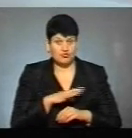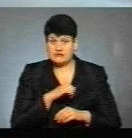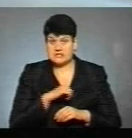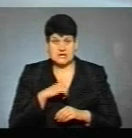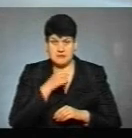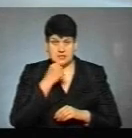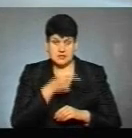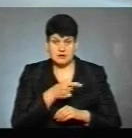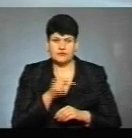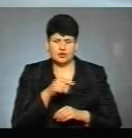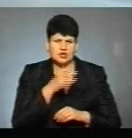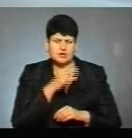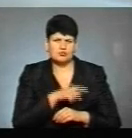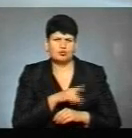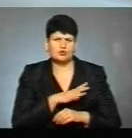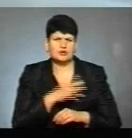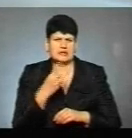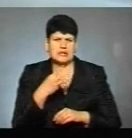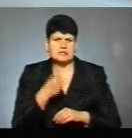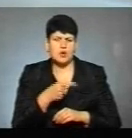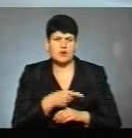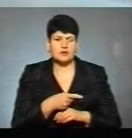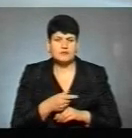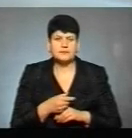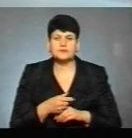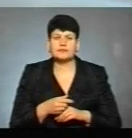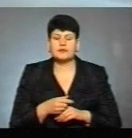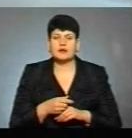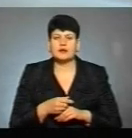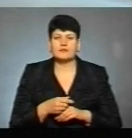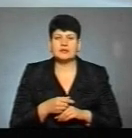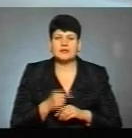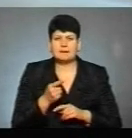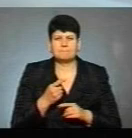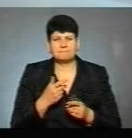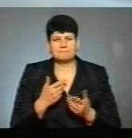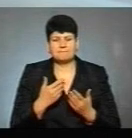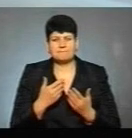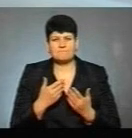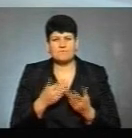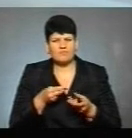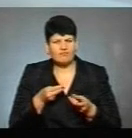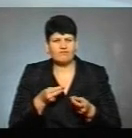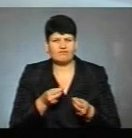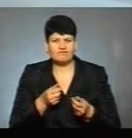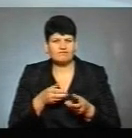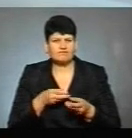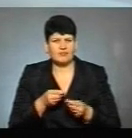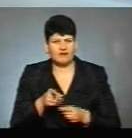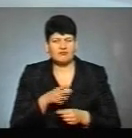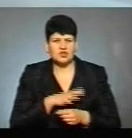йому був вже на той час 30 років. Але, ну, вони підходили так, знаєте, як то в ті